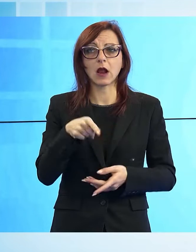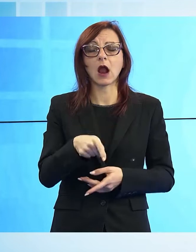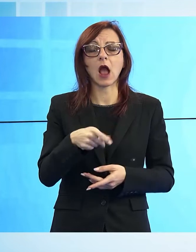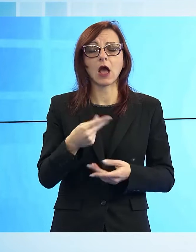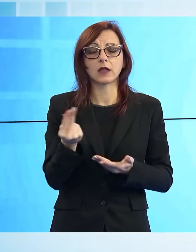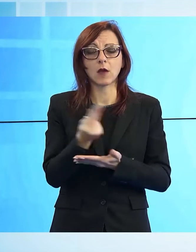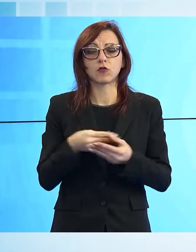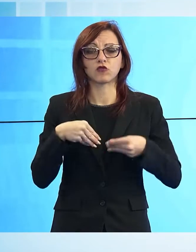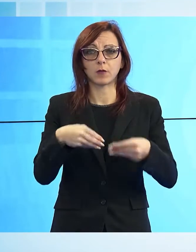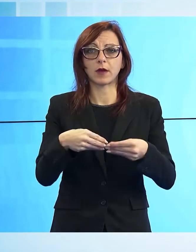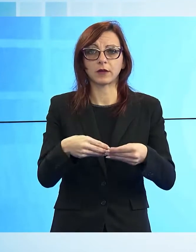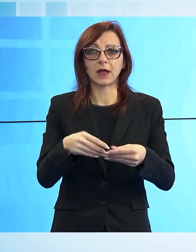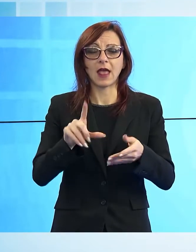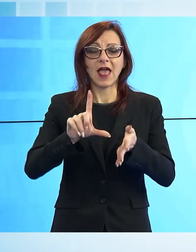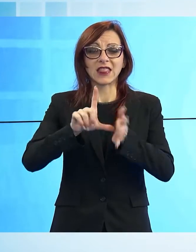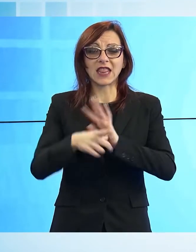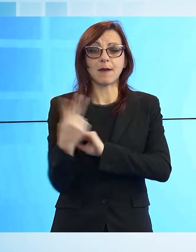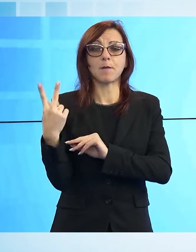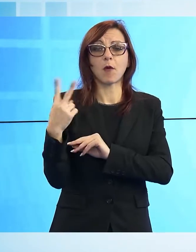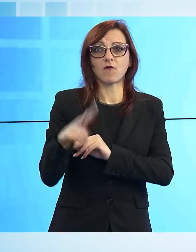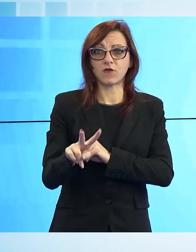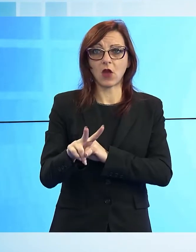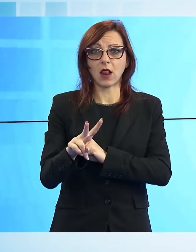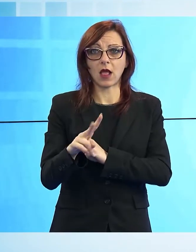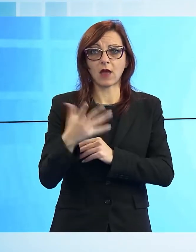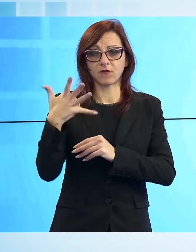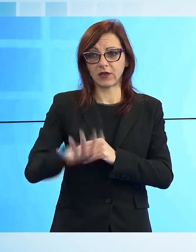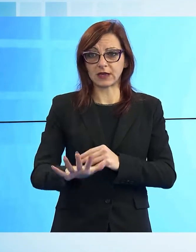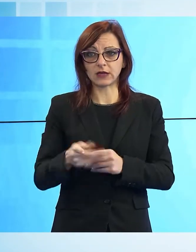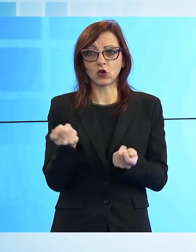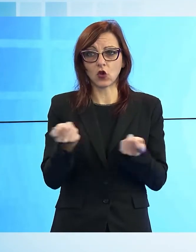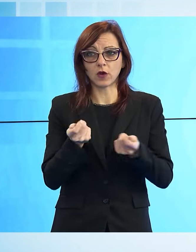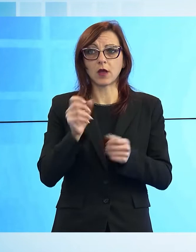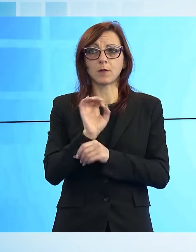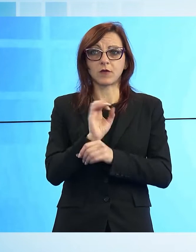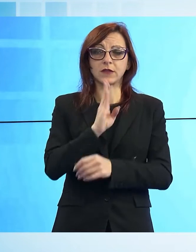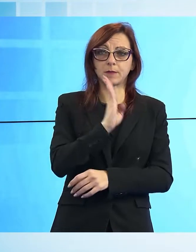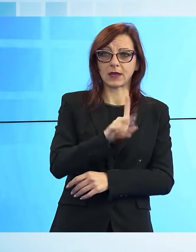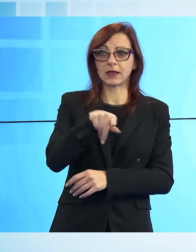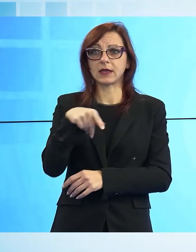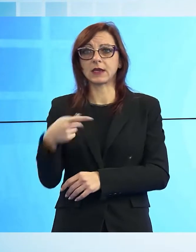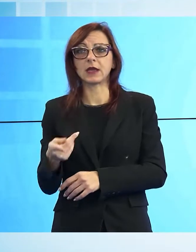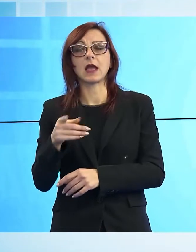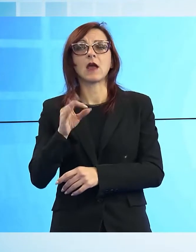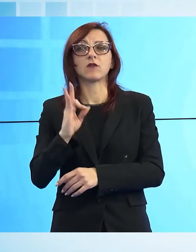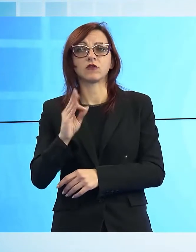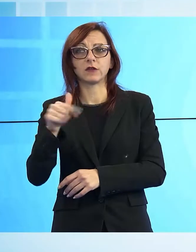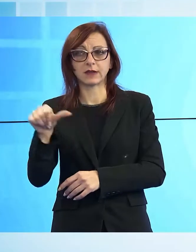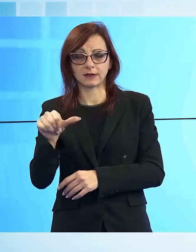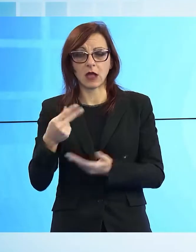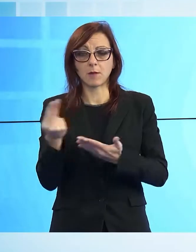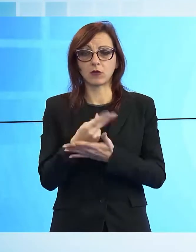È finito il tempo di violare, coordinato dalle professoresse Tiziana Bianchini e Francesca Stefani. Progetto iniziato